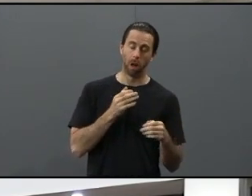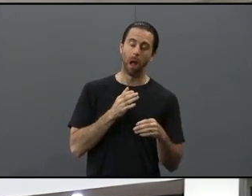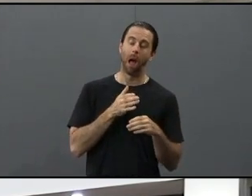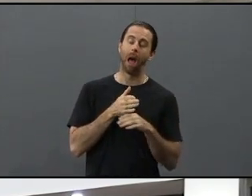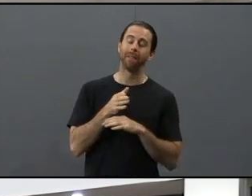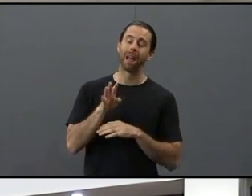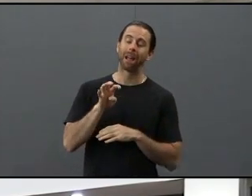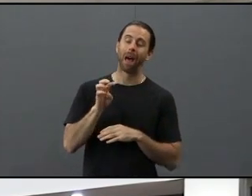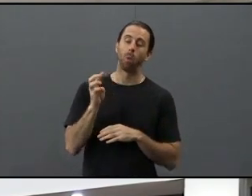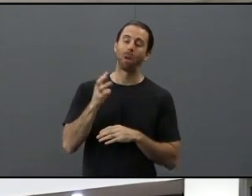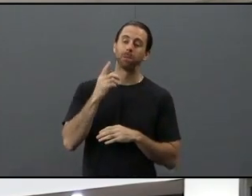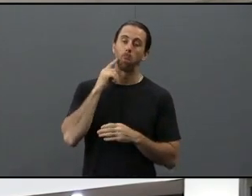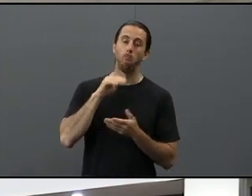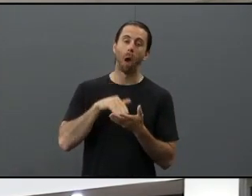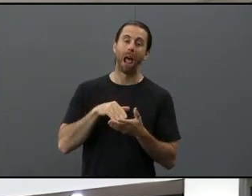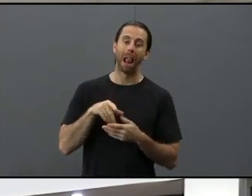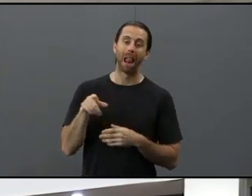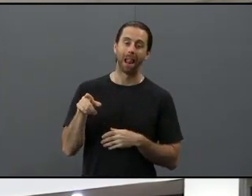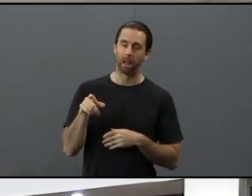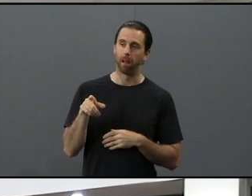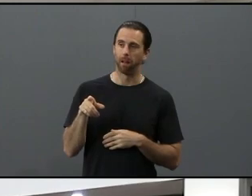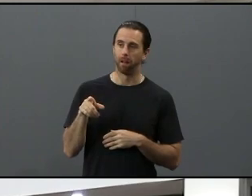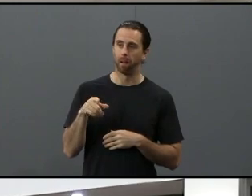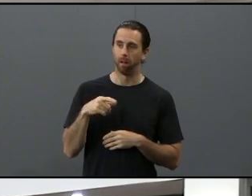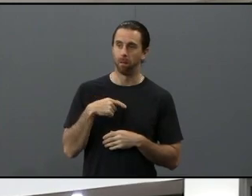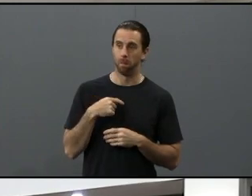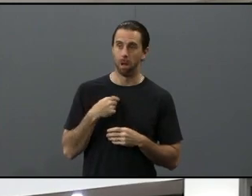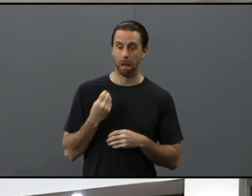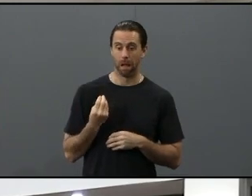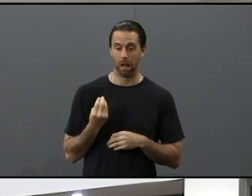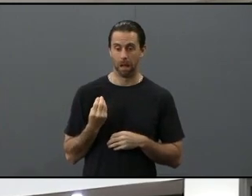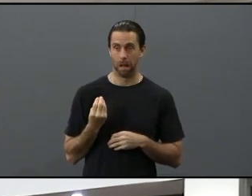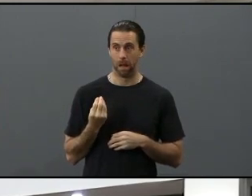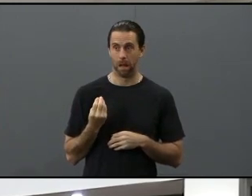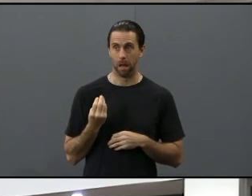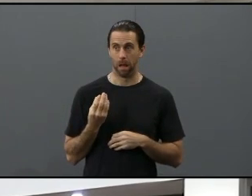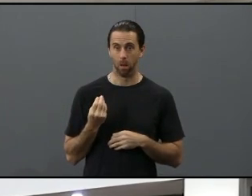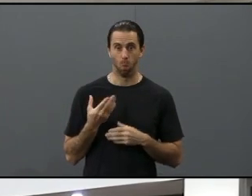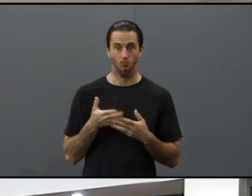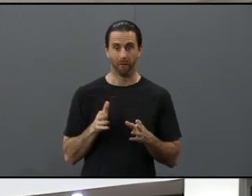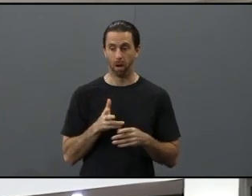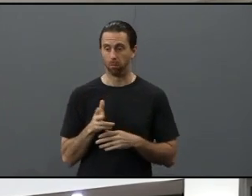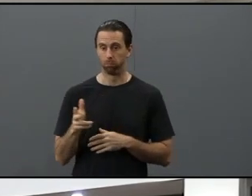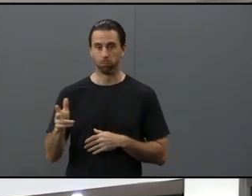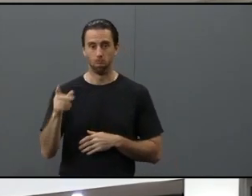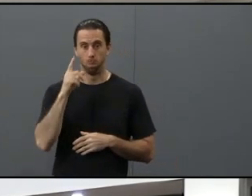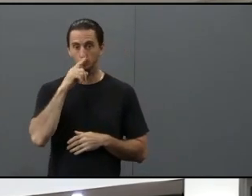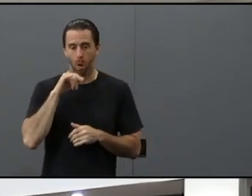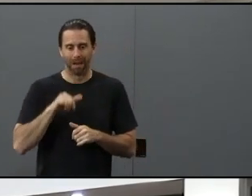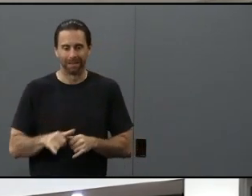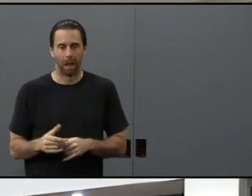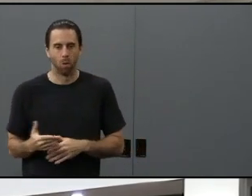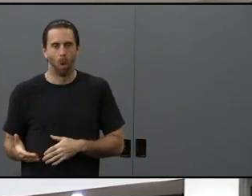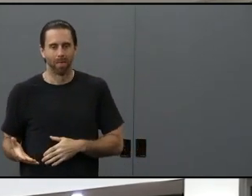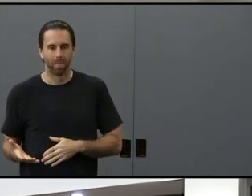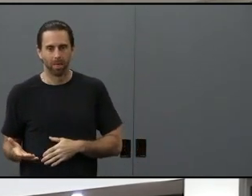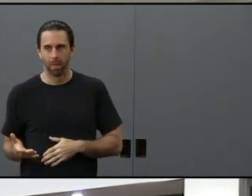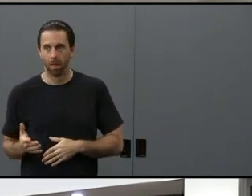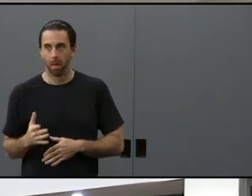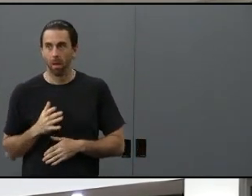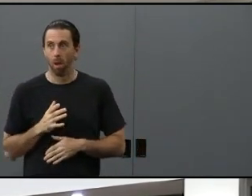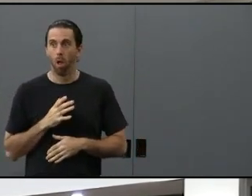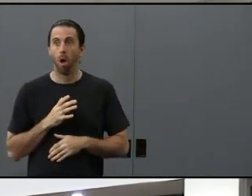ouest pour Montréal et je fais juste mettre mon clignottin on rouvre une place je passe je peux pas rester à droite j'ai des collègues qui sont en